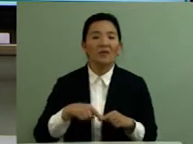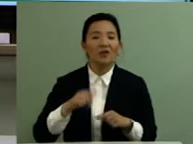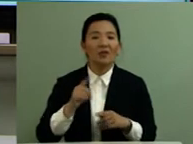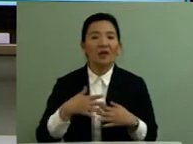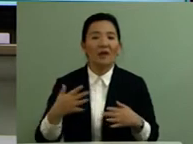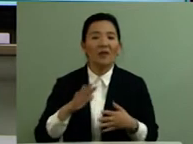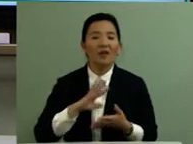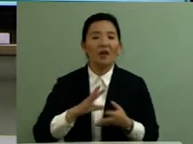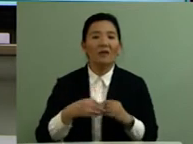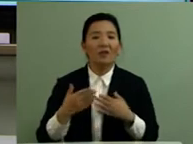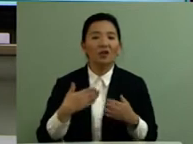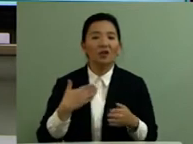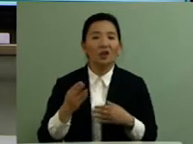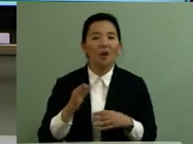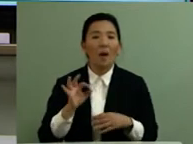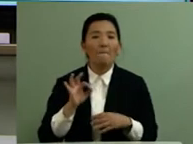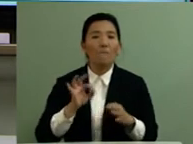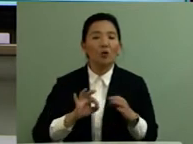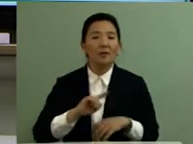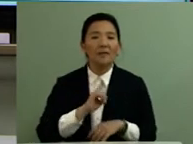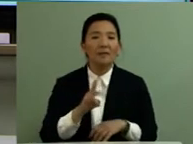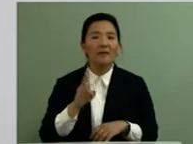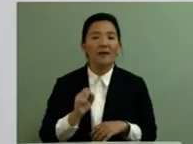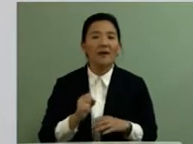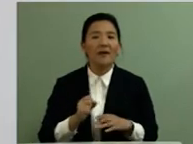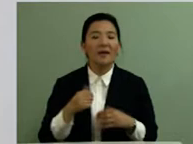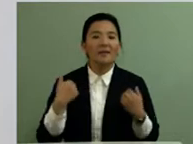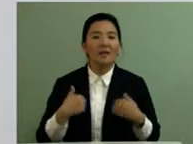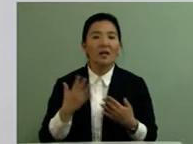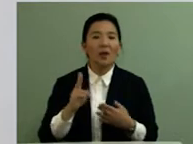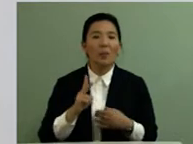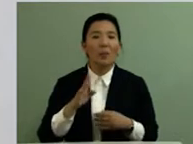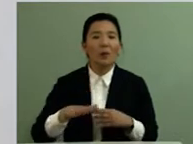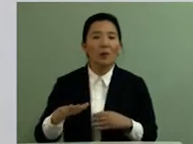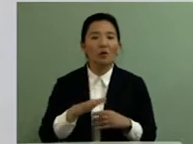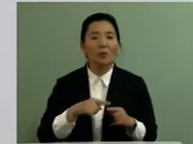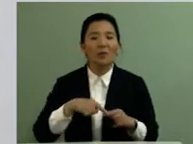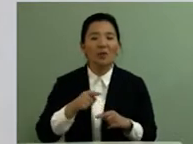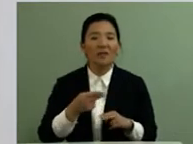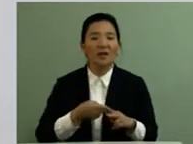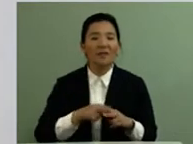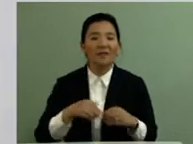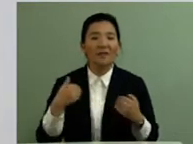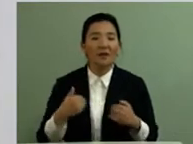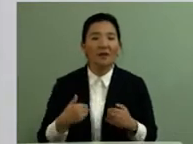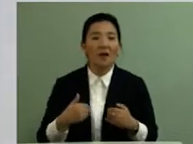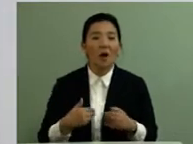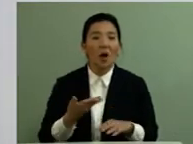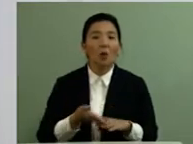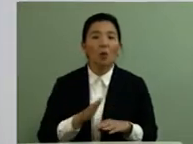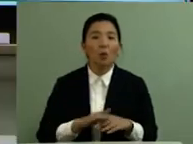равная отношению модуля силы, действующей на тело, к площади поперечного сечения этого тела.